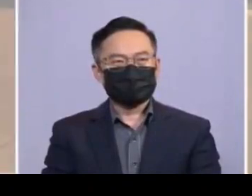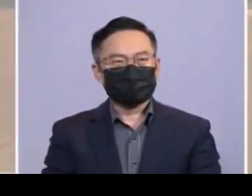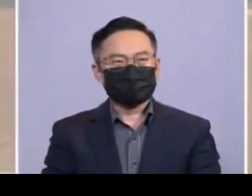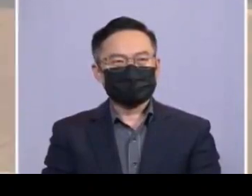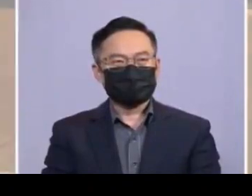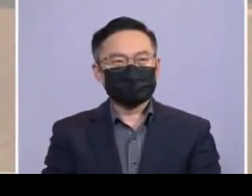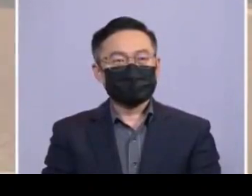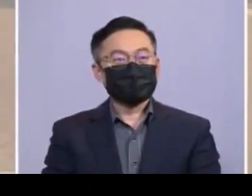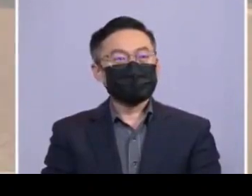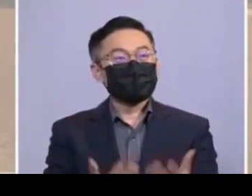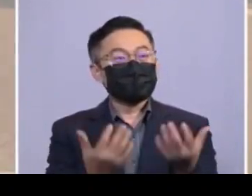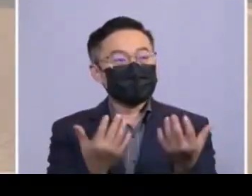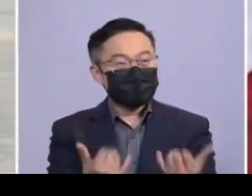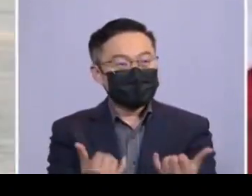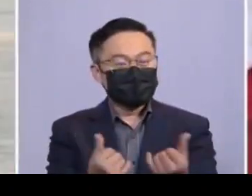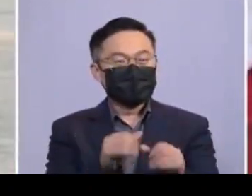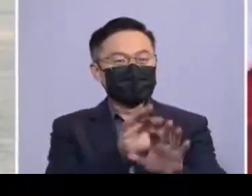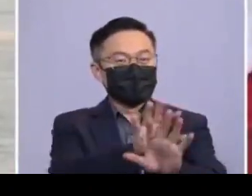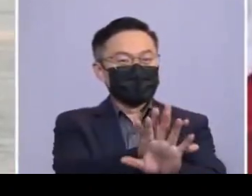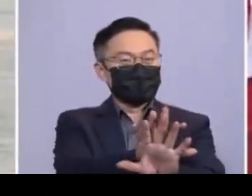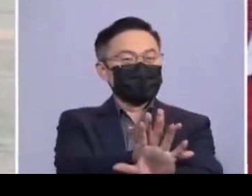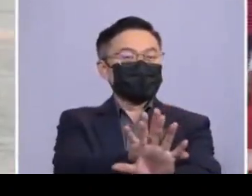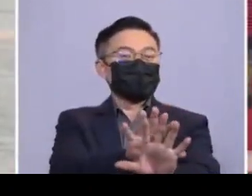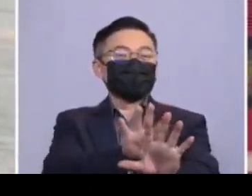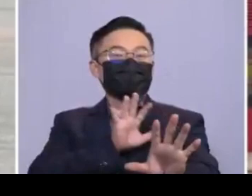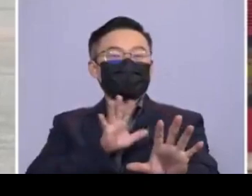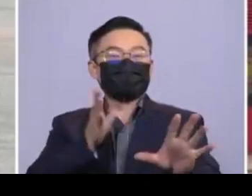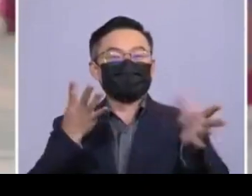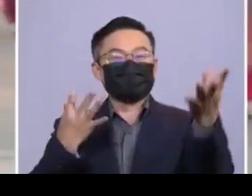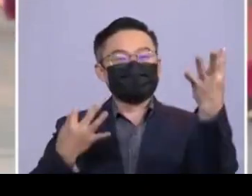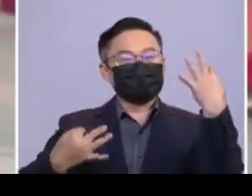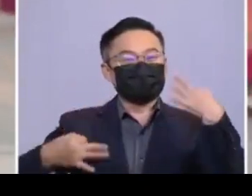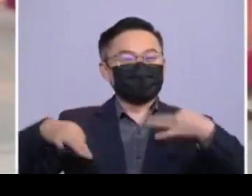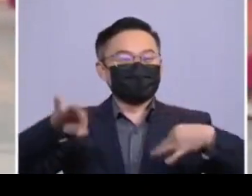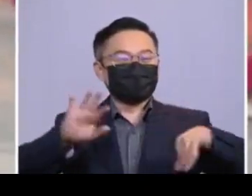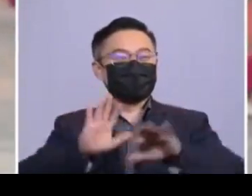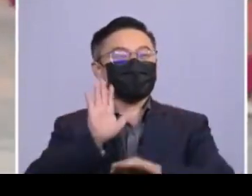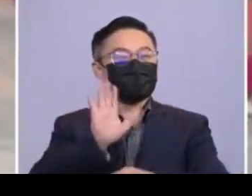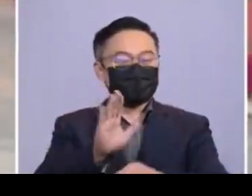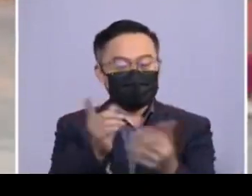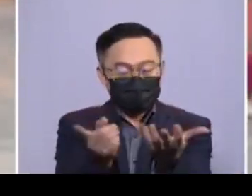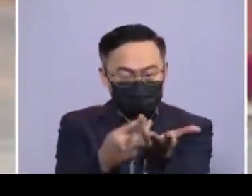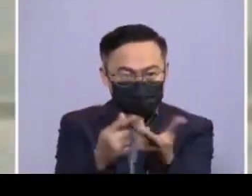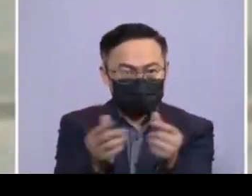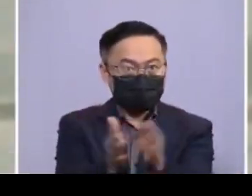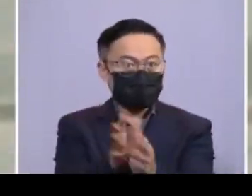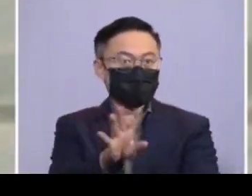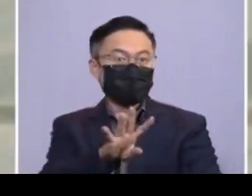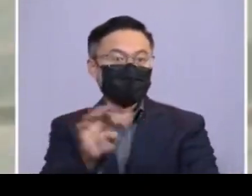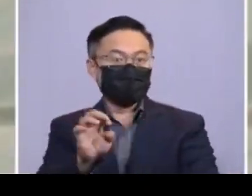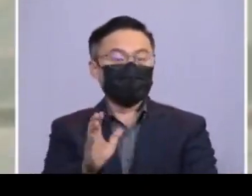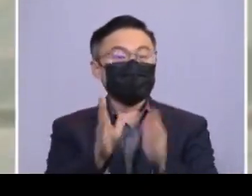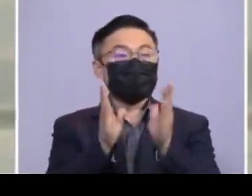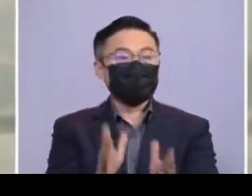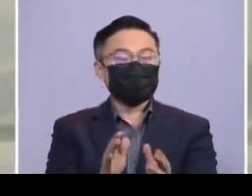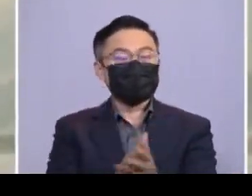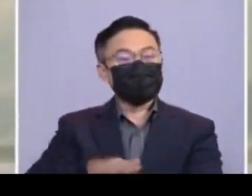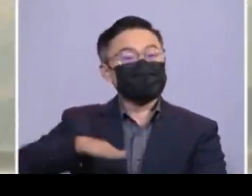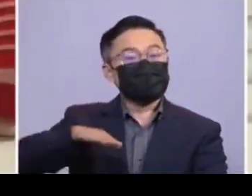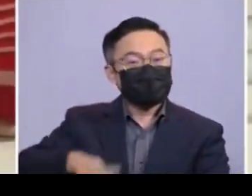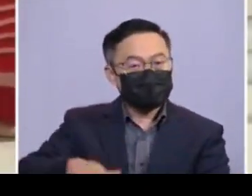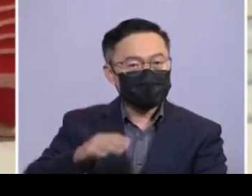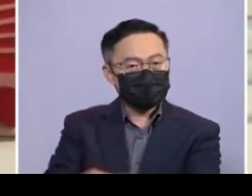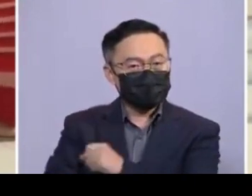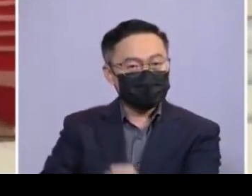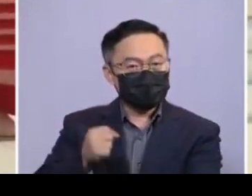นี่แหละครับหน้าของความสวยสดงดงามของขบวนช่างฟ้อนเกือบ 400ชีวิตนะครับมีทั้งช่างฟ้อนรุ่นจิ๋วอายุไม่กี่